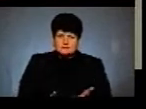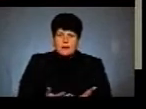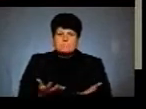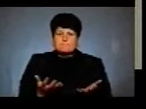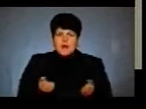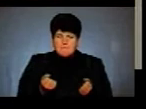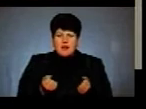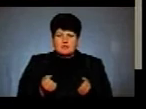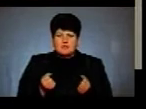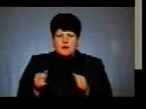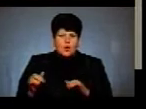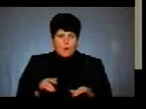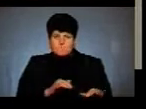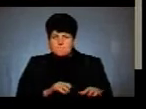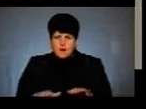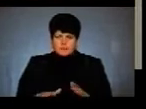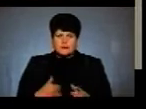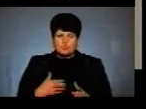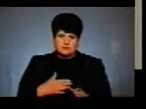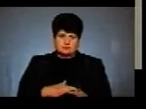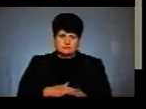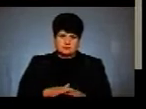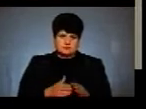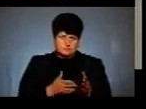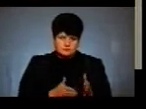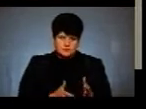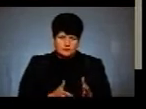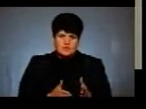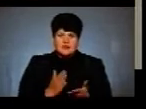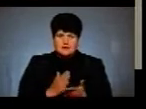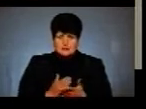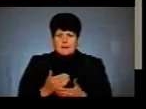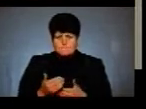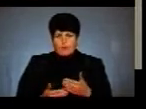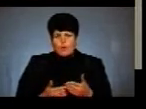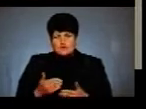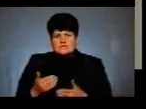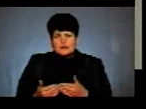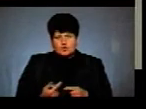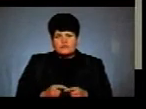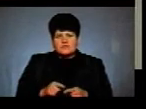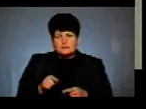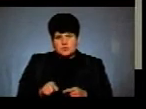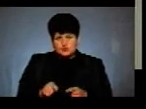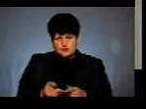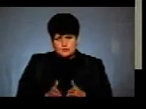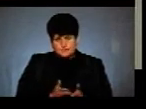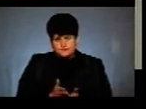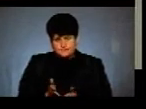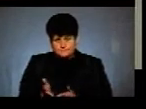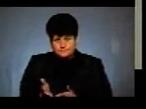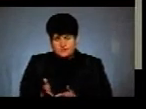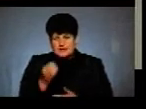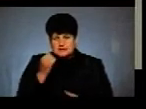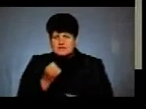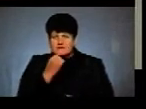приймальна кампанія, яку ми реалізували, досить є послідовним на цьому шляху.